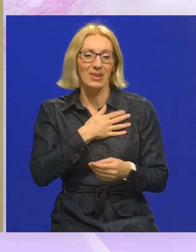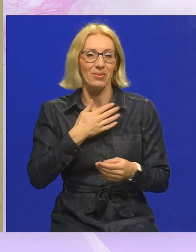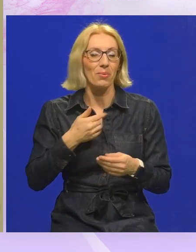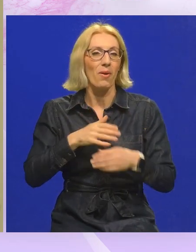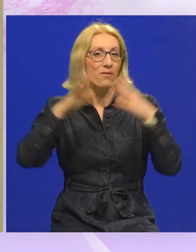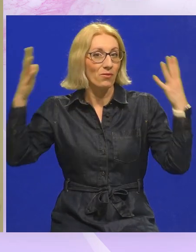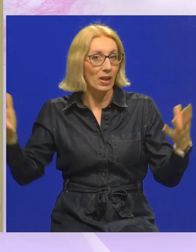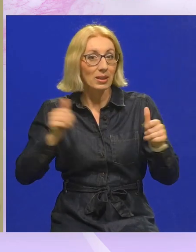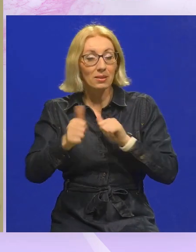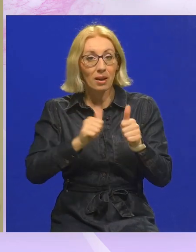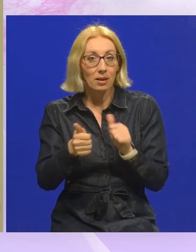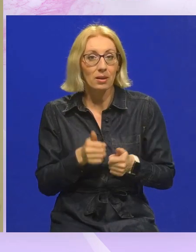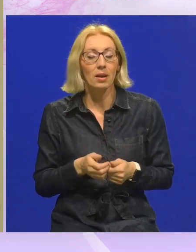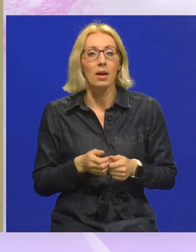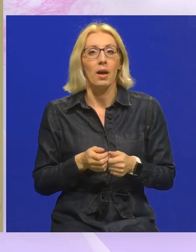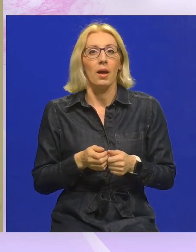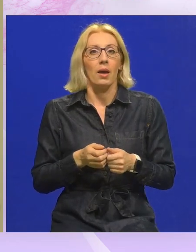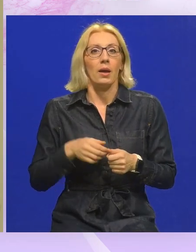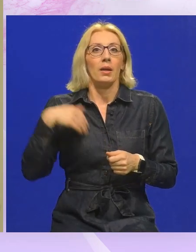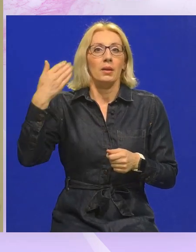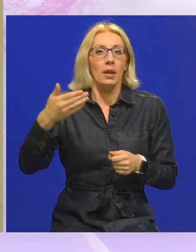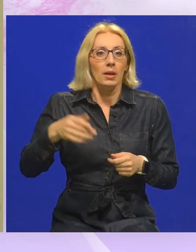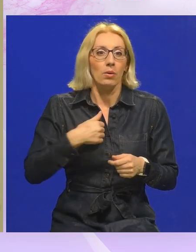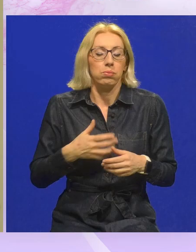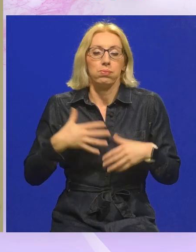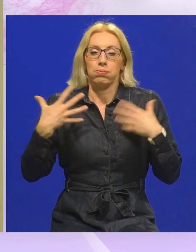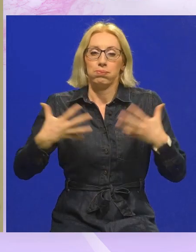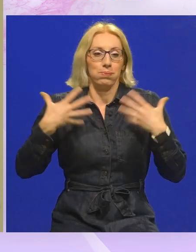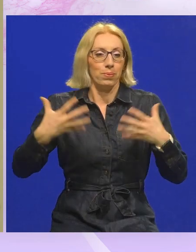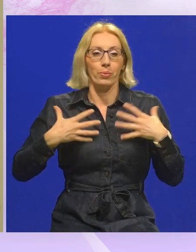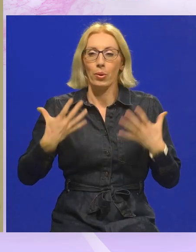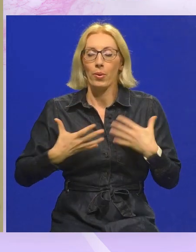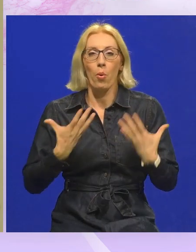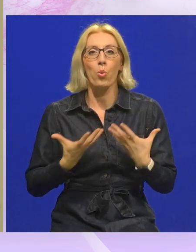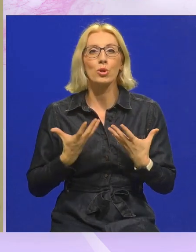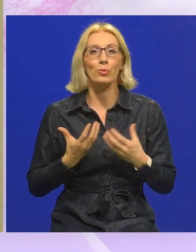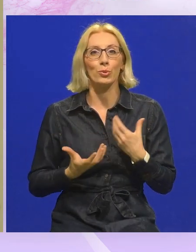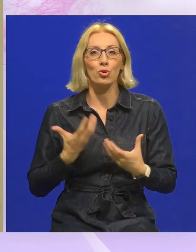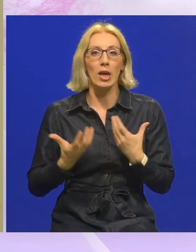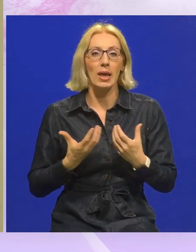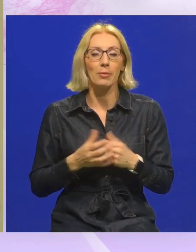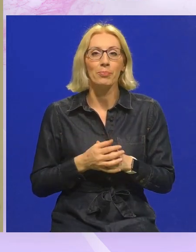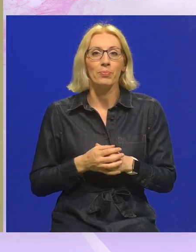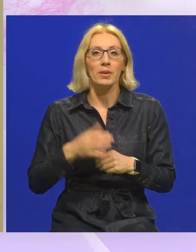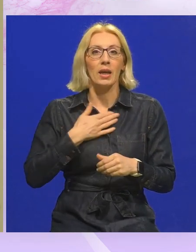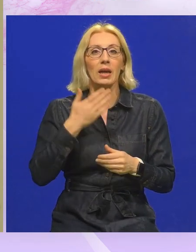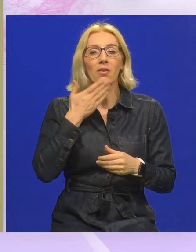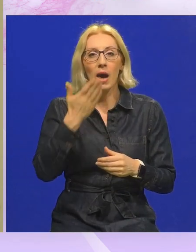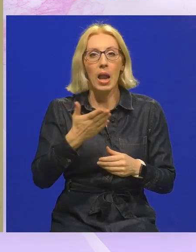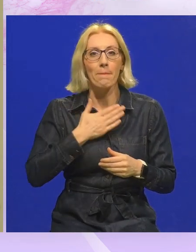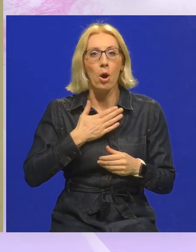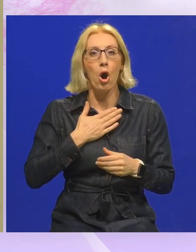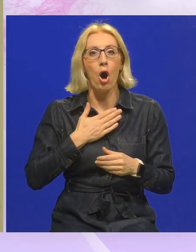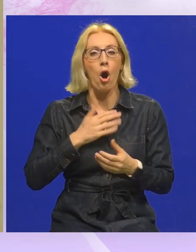tako velikom natjecanju. I dalje sam pod ogromnim dojmovima i zahvalna sam svojim roditeljima i